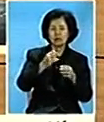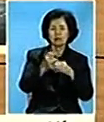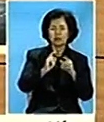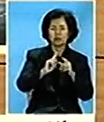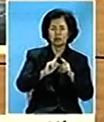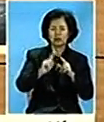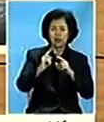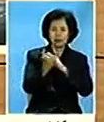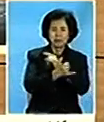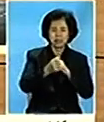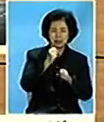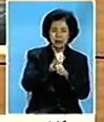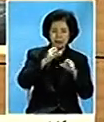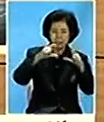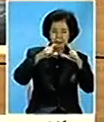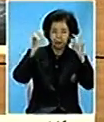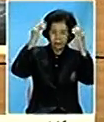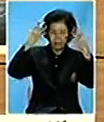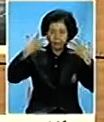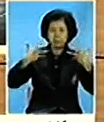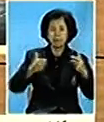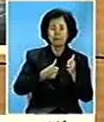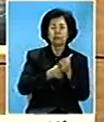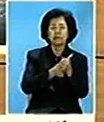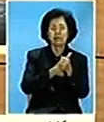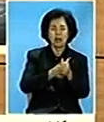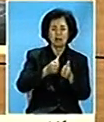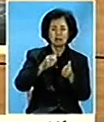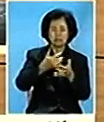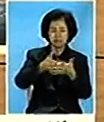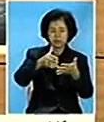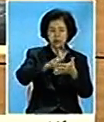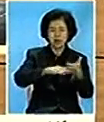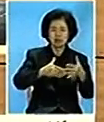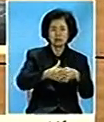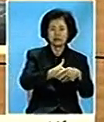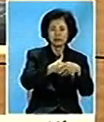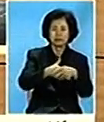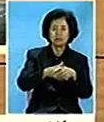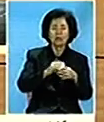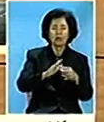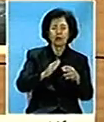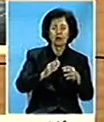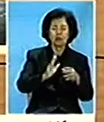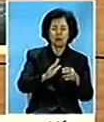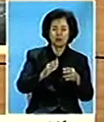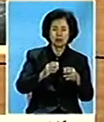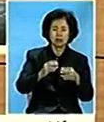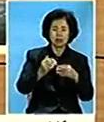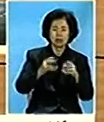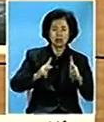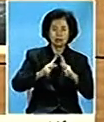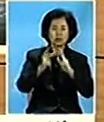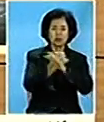ได้จัดทำบัตรประชาชนให้เขาได้ตามนโยบายโครงการร่วมมือระหว่างกระทรวงการต่างประเทศและกระทรวงมหาดไทยนั้น